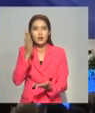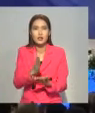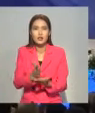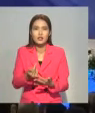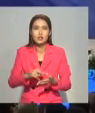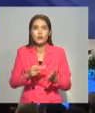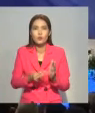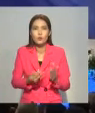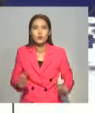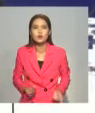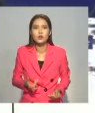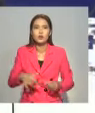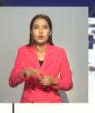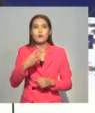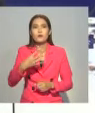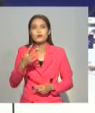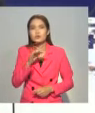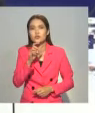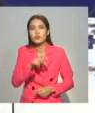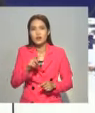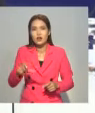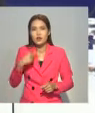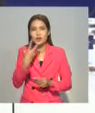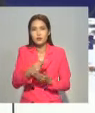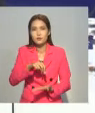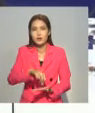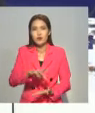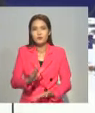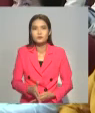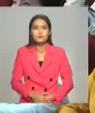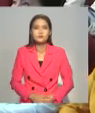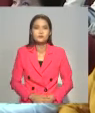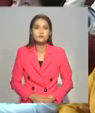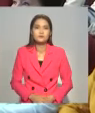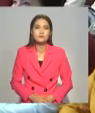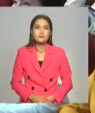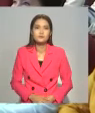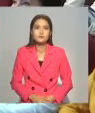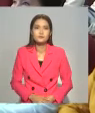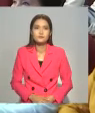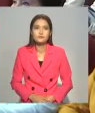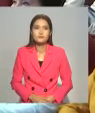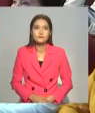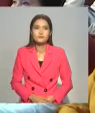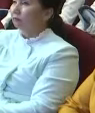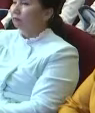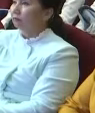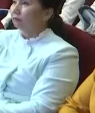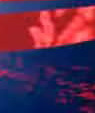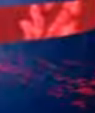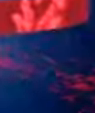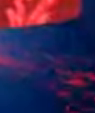жобаға өңірдегі 134 шағын жинақты мектеп қатысады. Бақыт Қазанғапқызы, Нұркен Жалмұхан, Астана Таймс, Ақтөбеден.